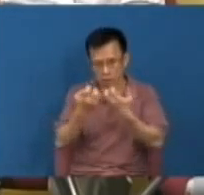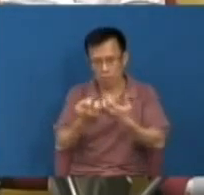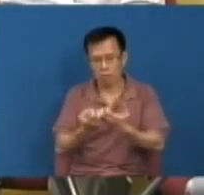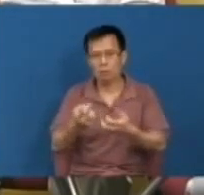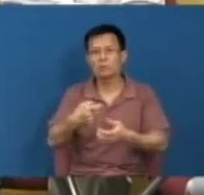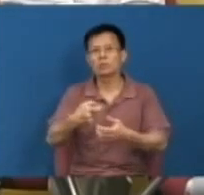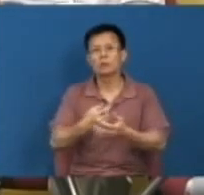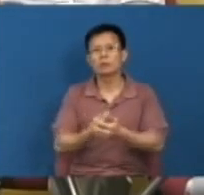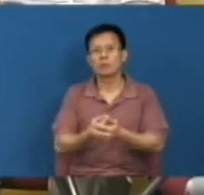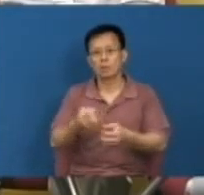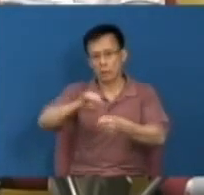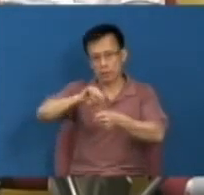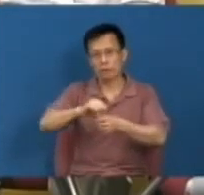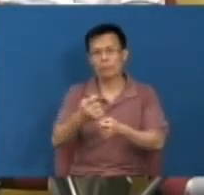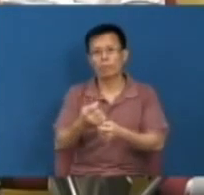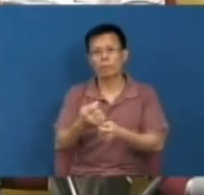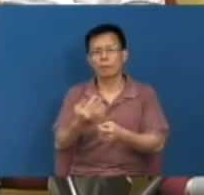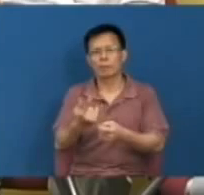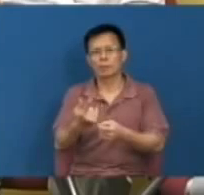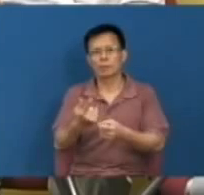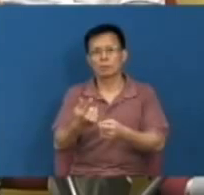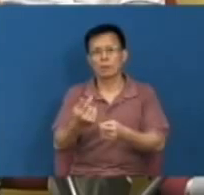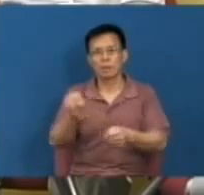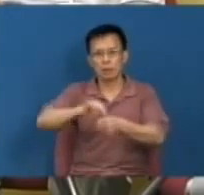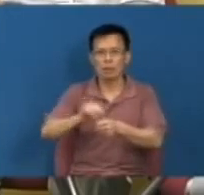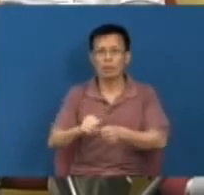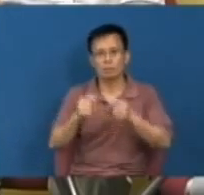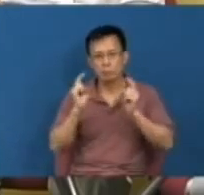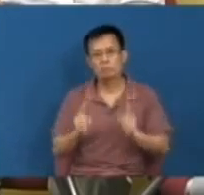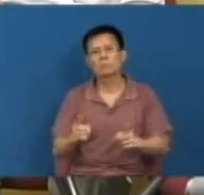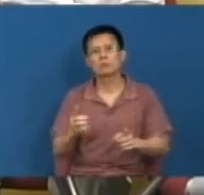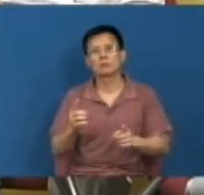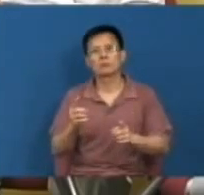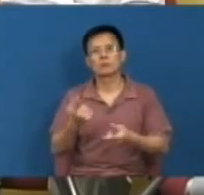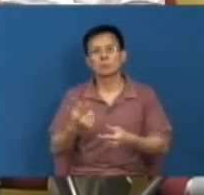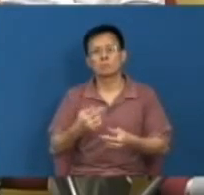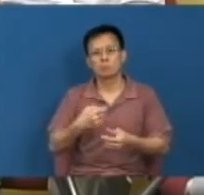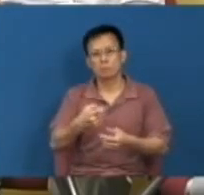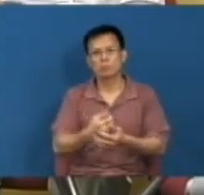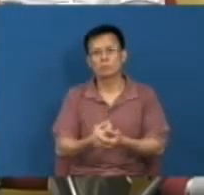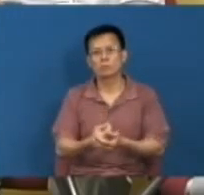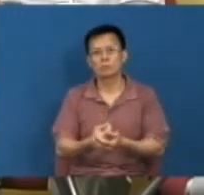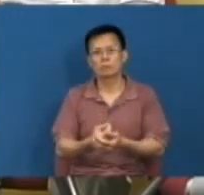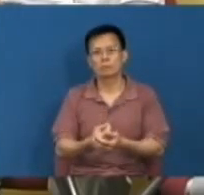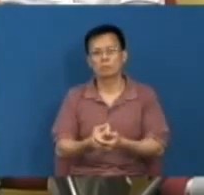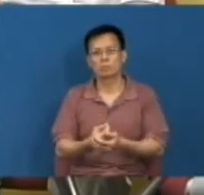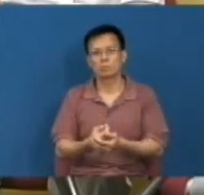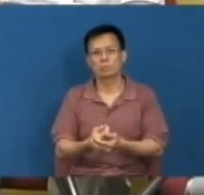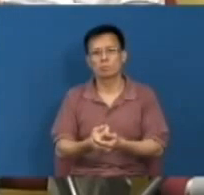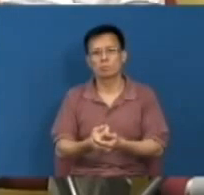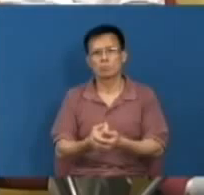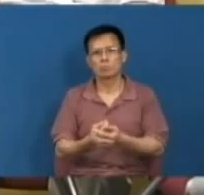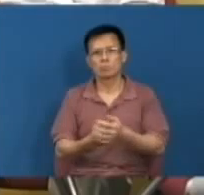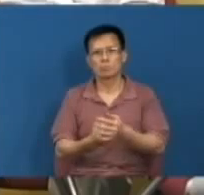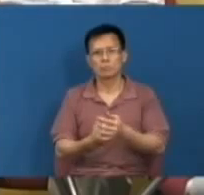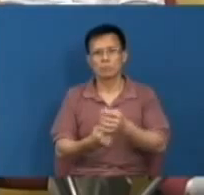咗些少俾我啦，百零萬啦，都有百零萬加咗俾我。咁百二萬，一百一十